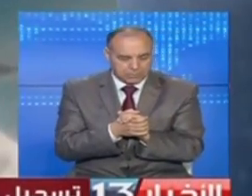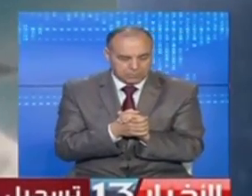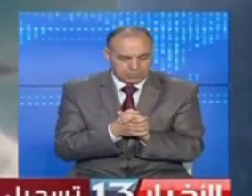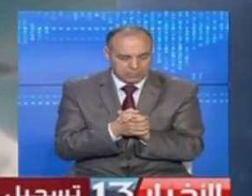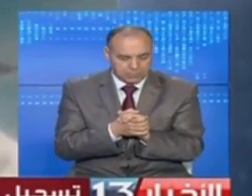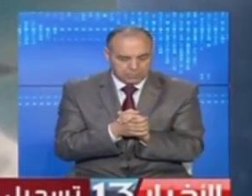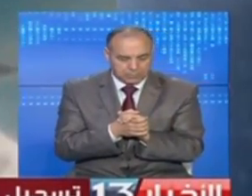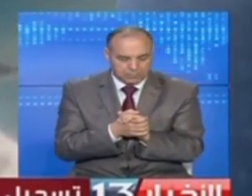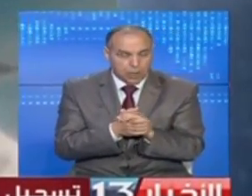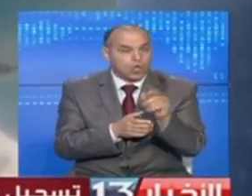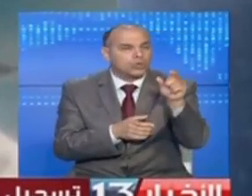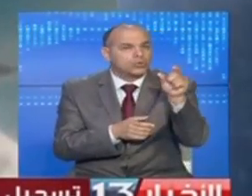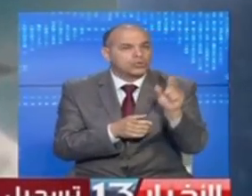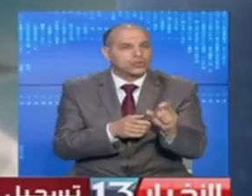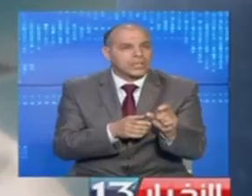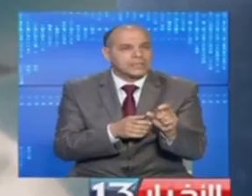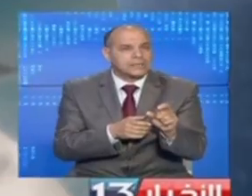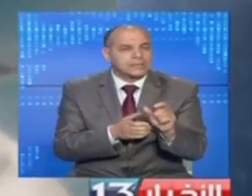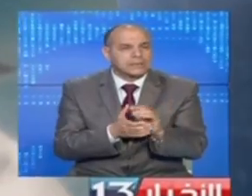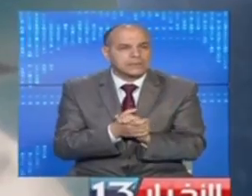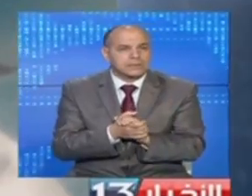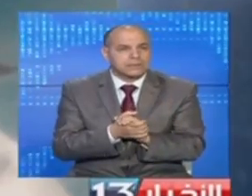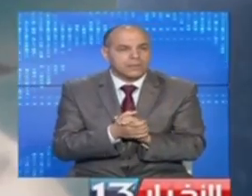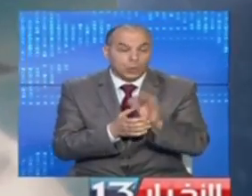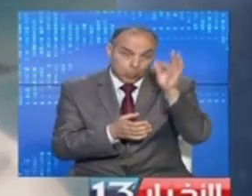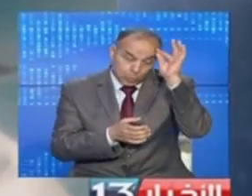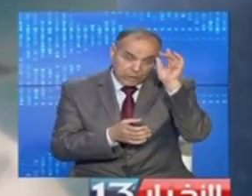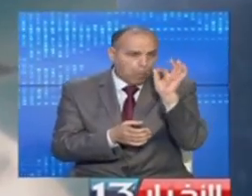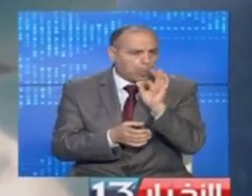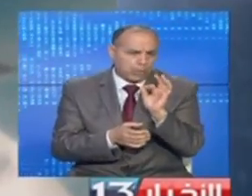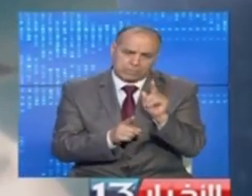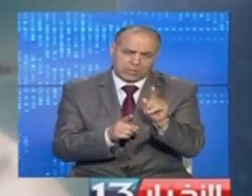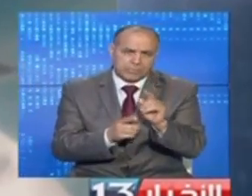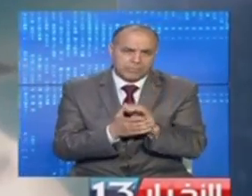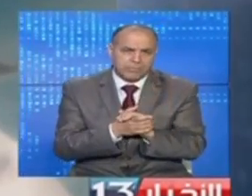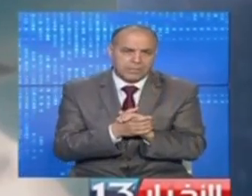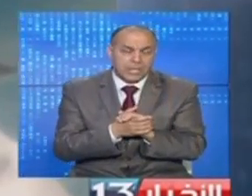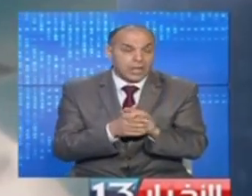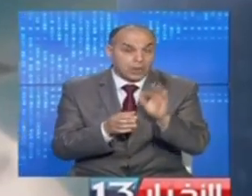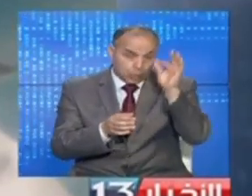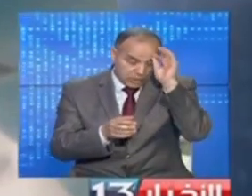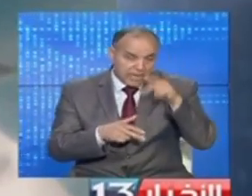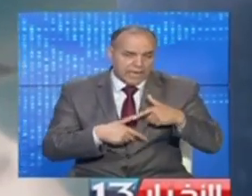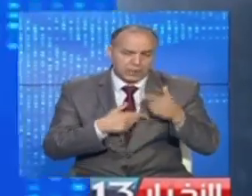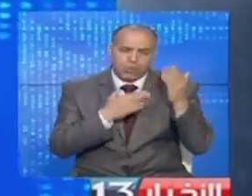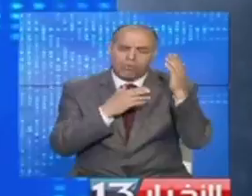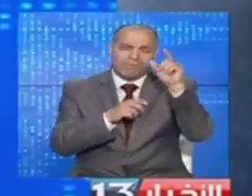نتاع شخص من ذو جنسيه تونسيه متواجد حاليا مقيم في